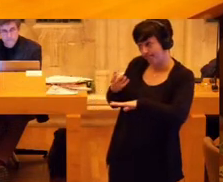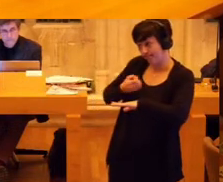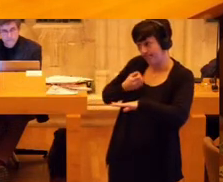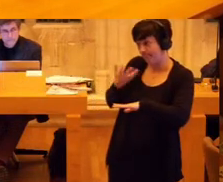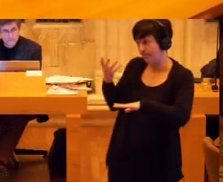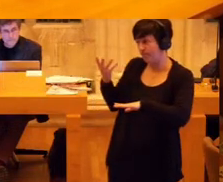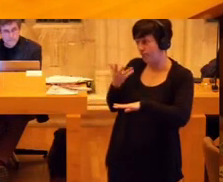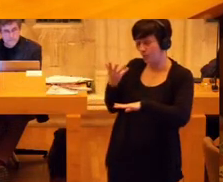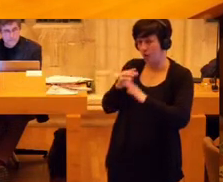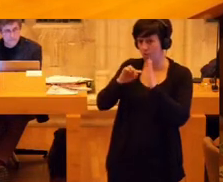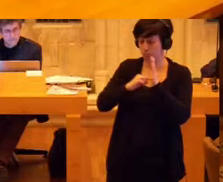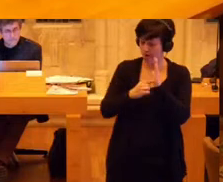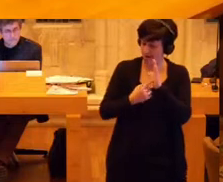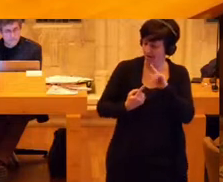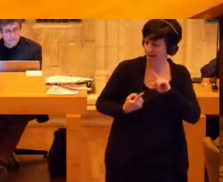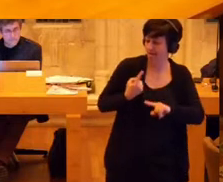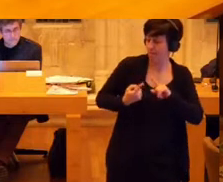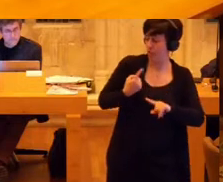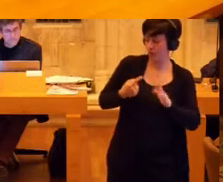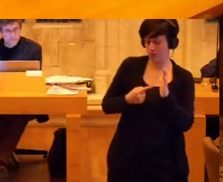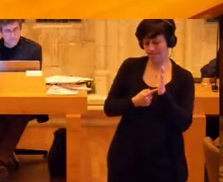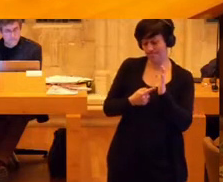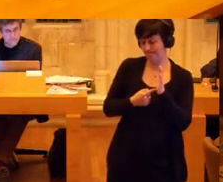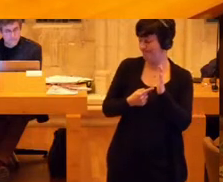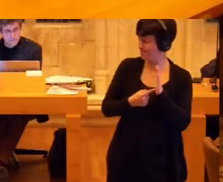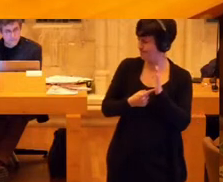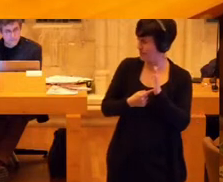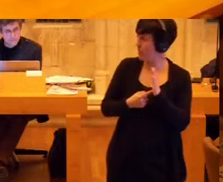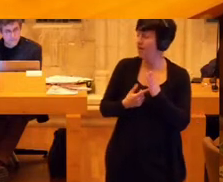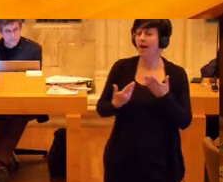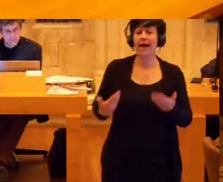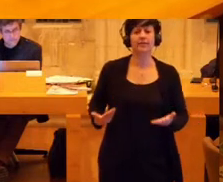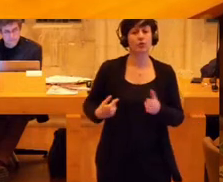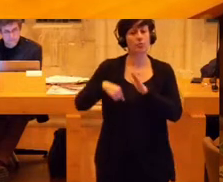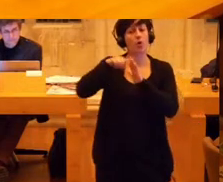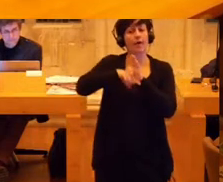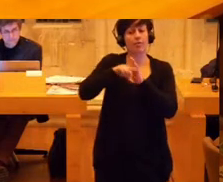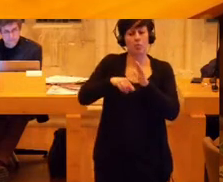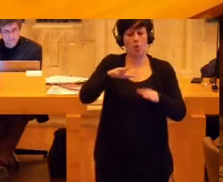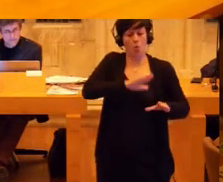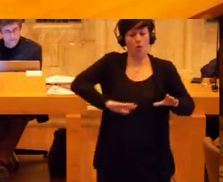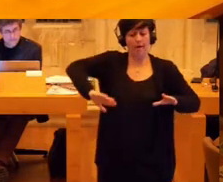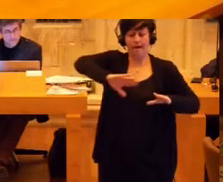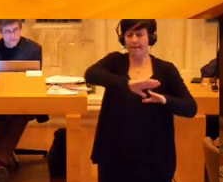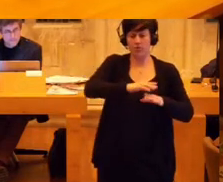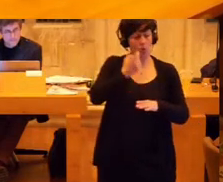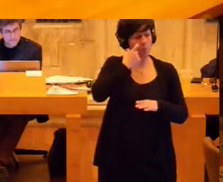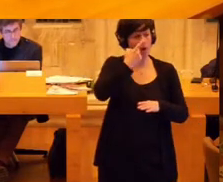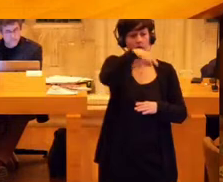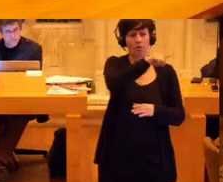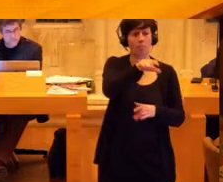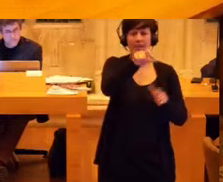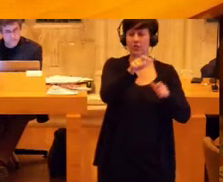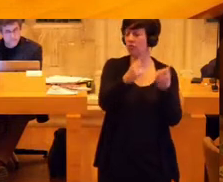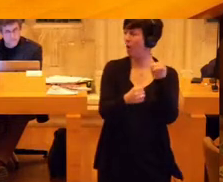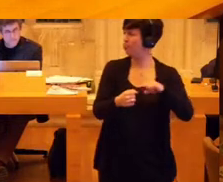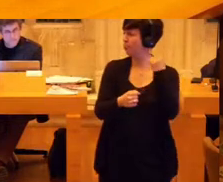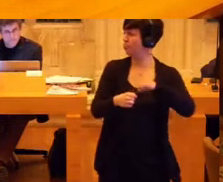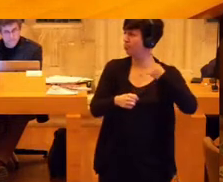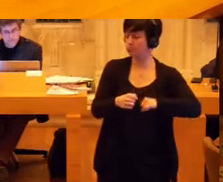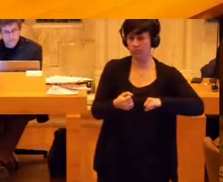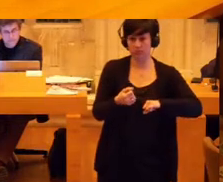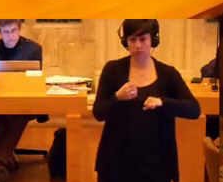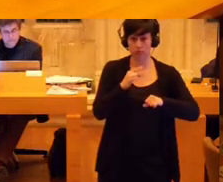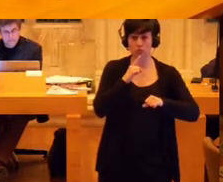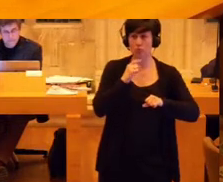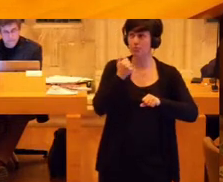paraît important parce que nous voyons que l'actuel règlement local n'est pas respecté et que depuis des années, et je